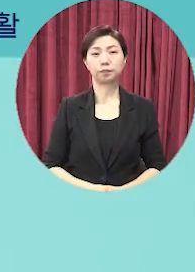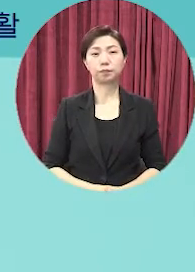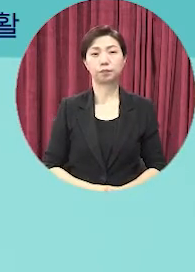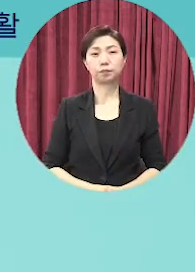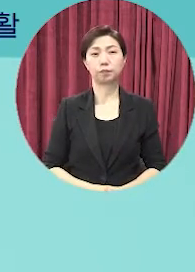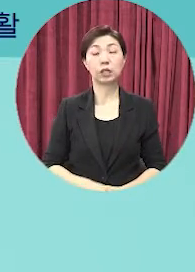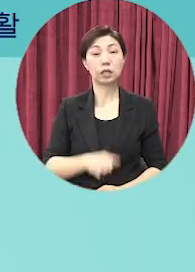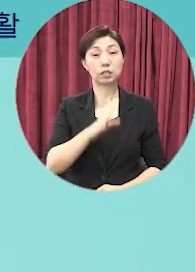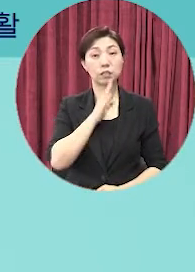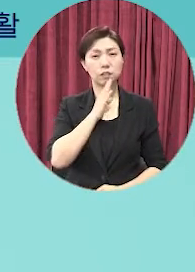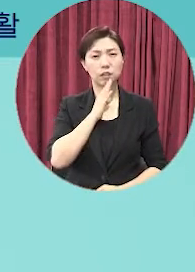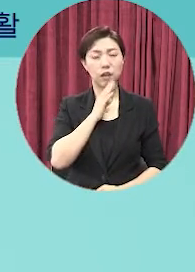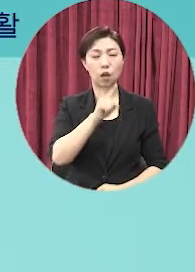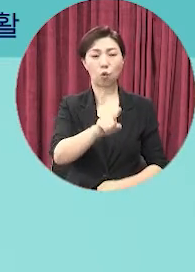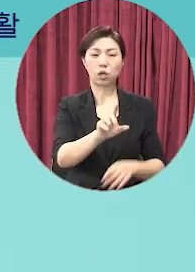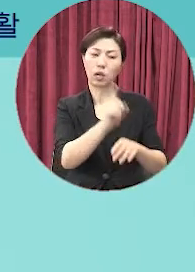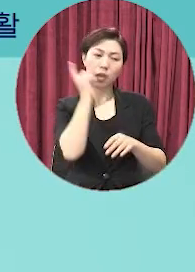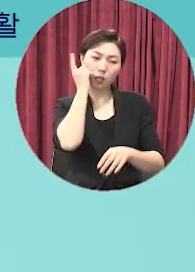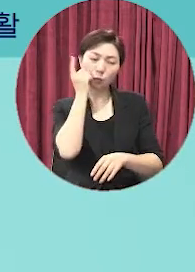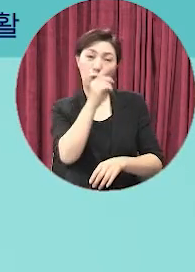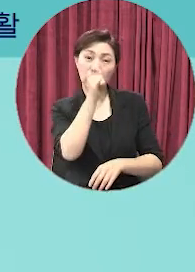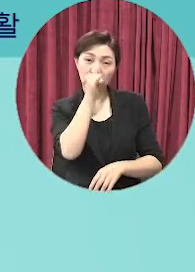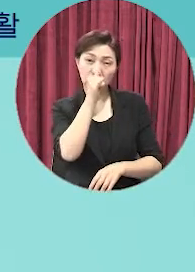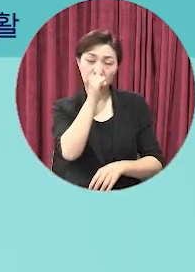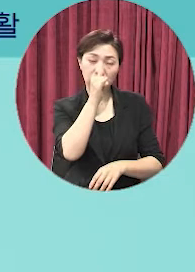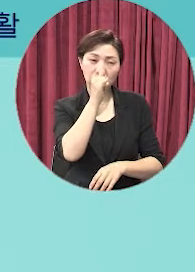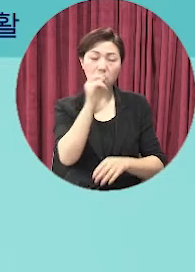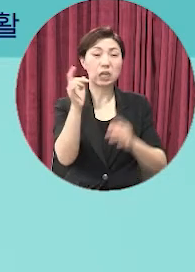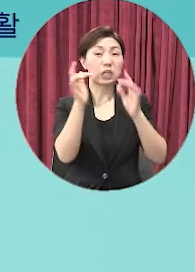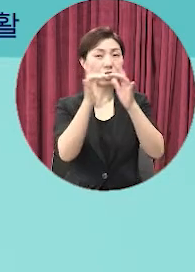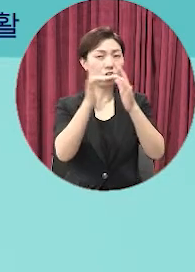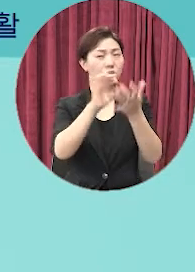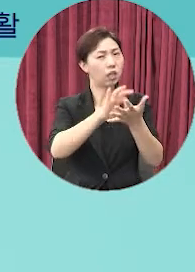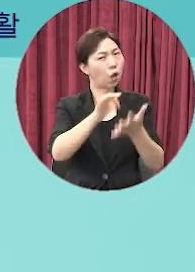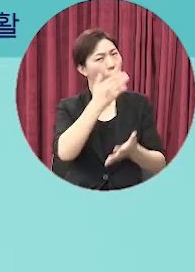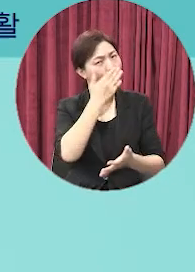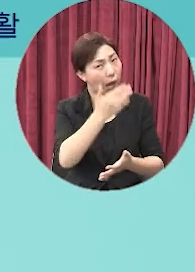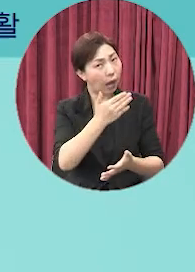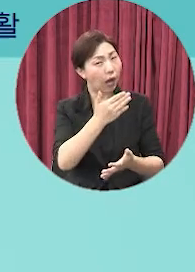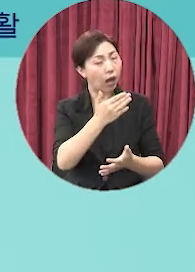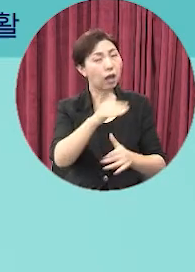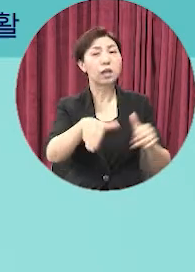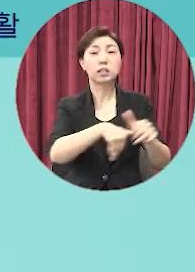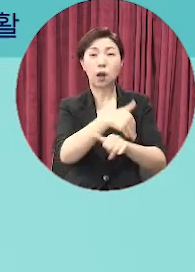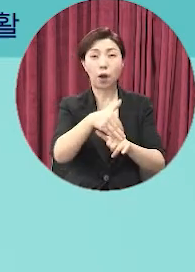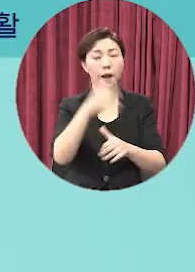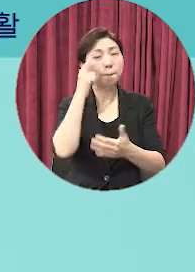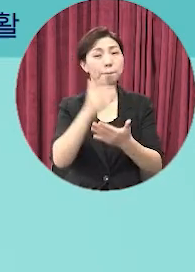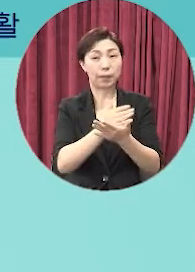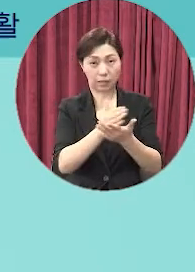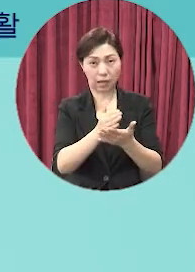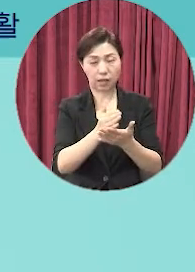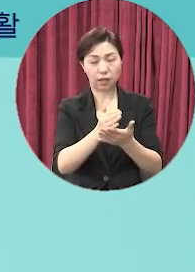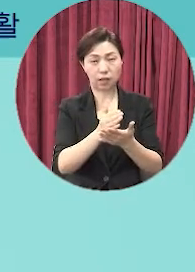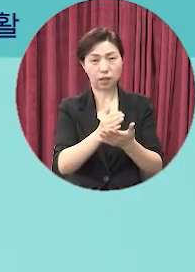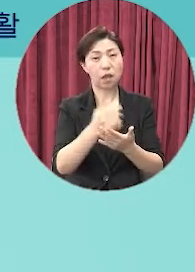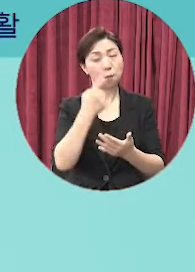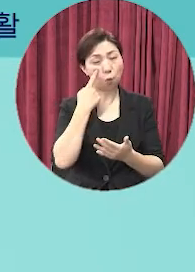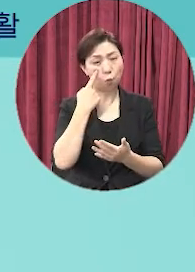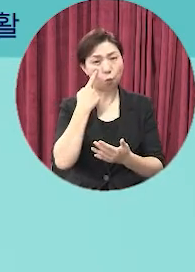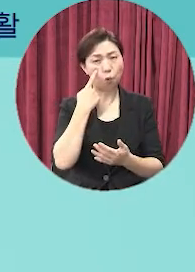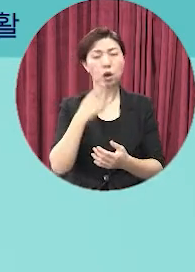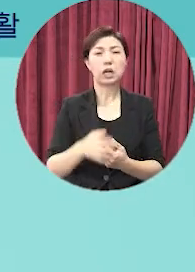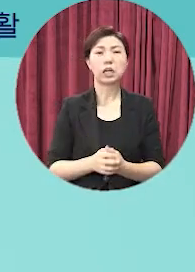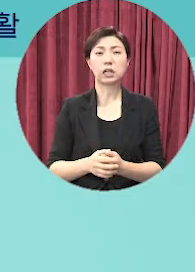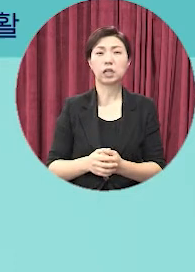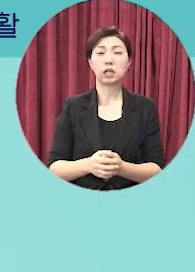실제 기기가 갖춰져 있는지 데이터 사용에 제한이 있는지 없는지 거기에 따라서 이제 가능하면 비대면 서비스가